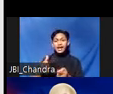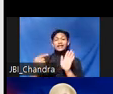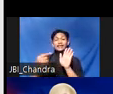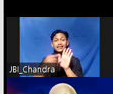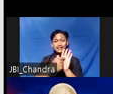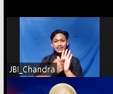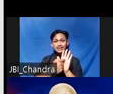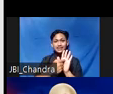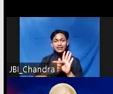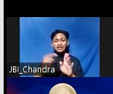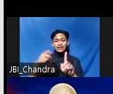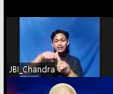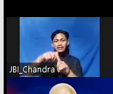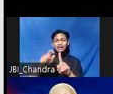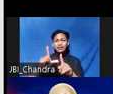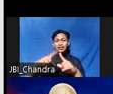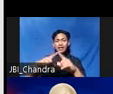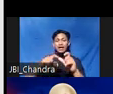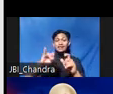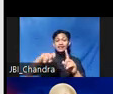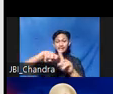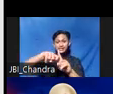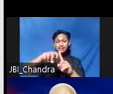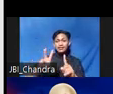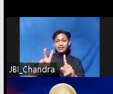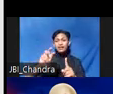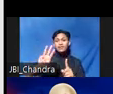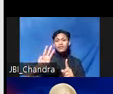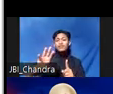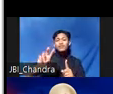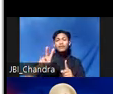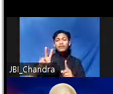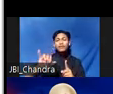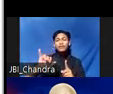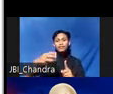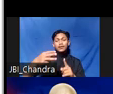view nanti akan muncul data yang kita inginkan ya